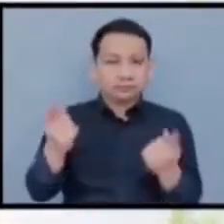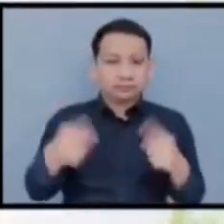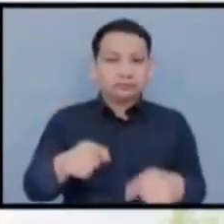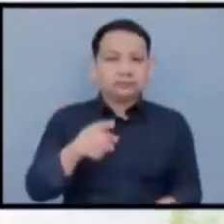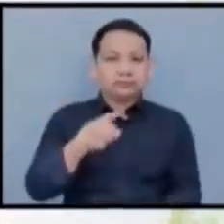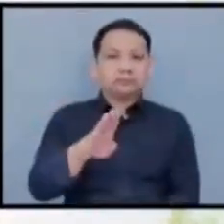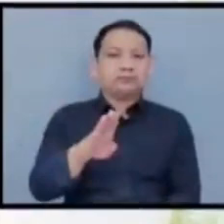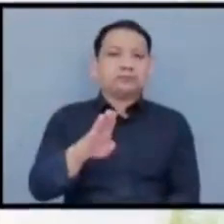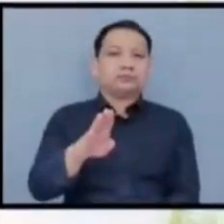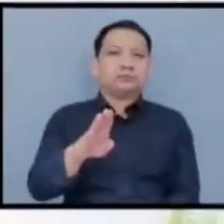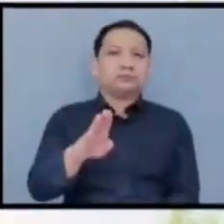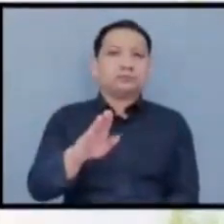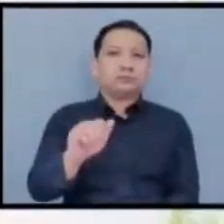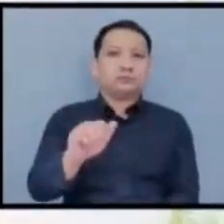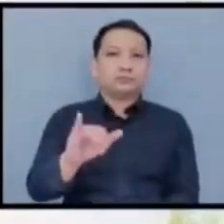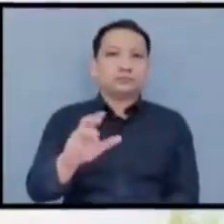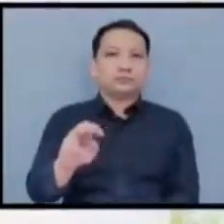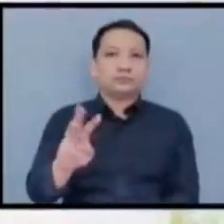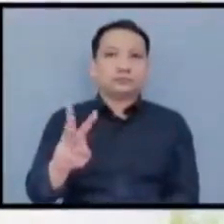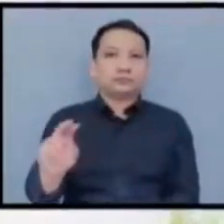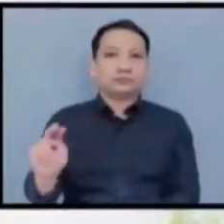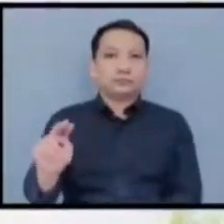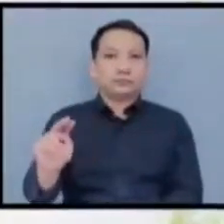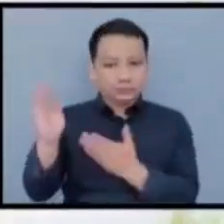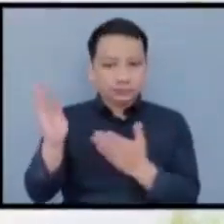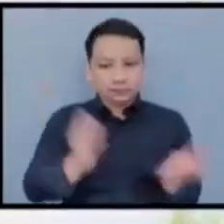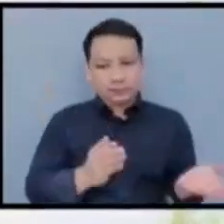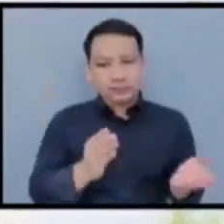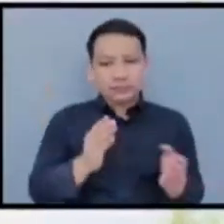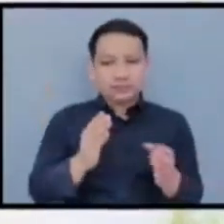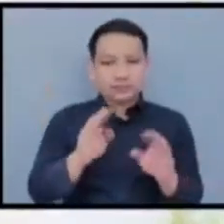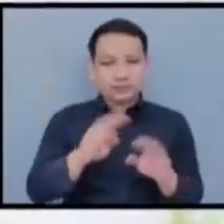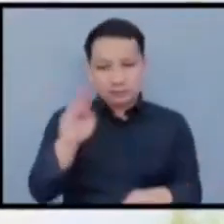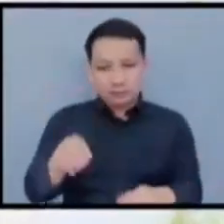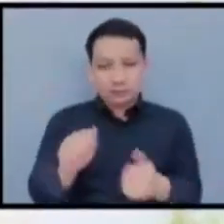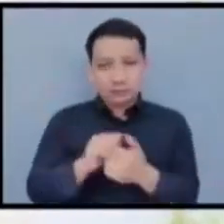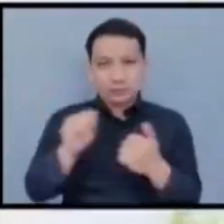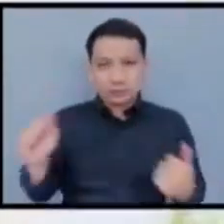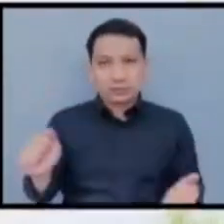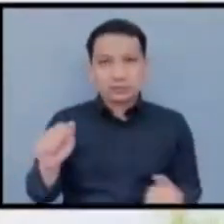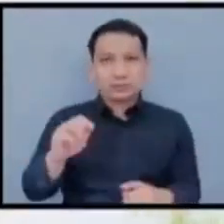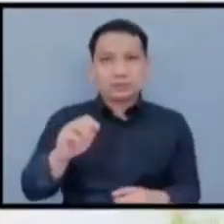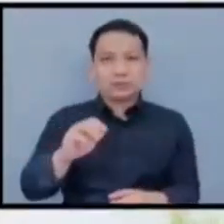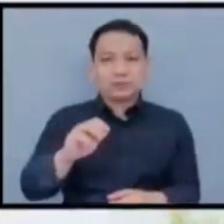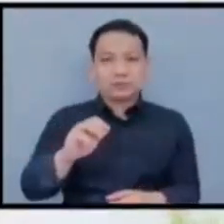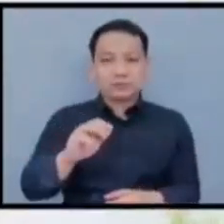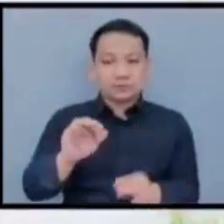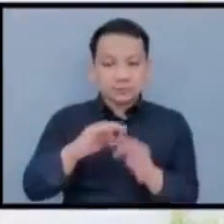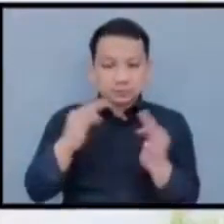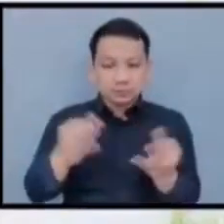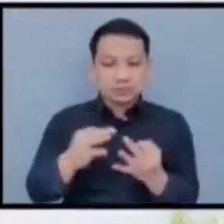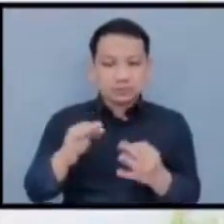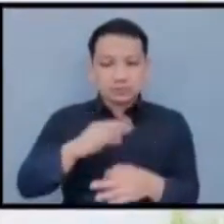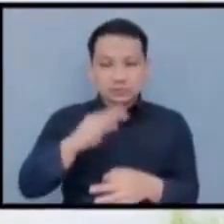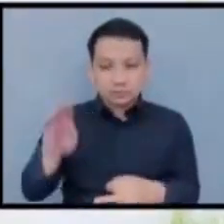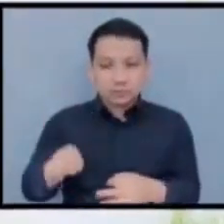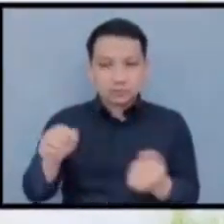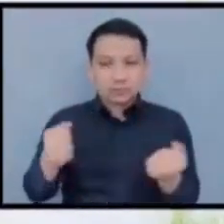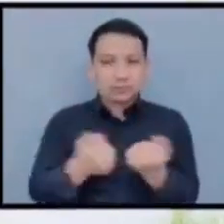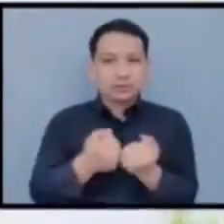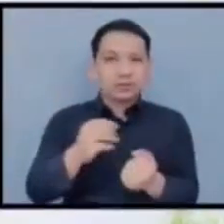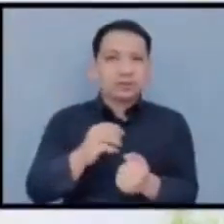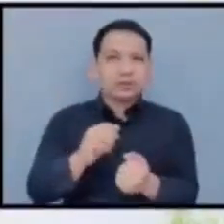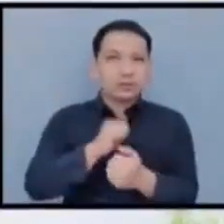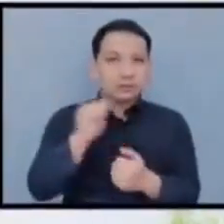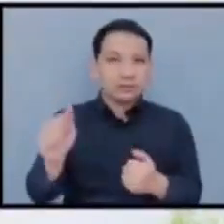sila biglang dinadala dito sa Manila away from their families, away from their support, away from their lawyers.